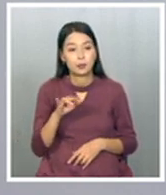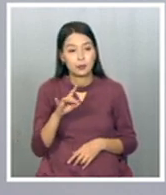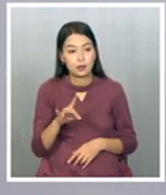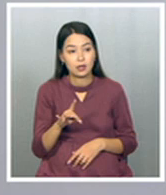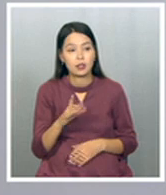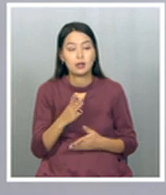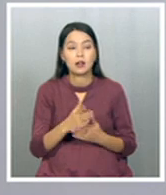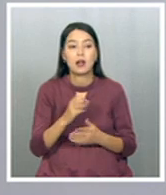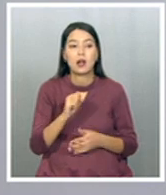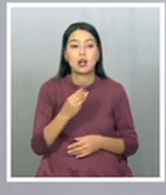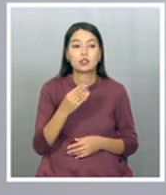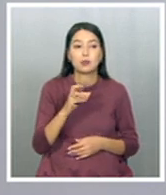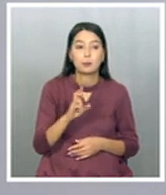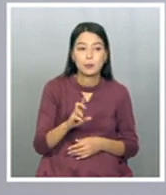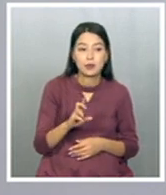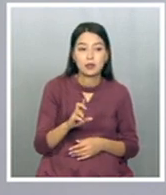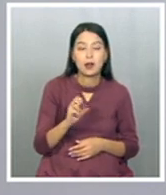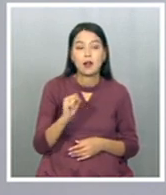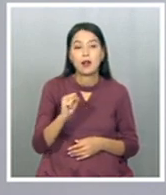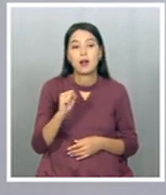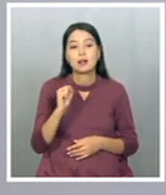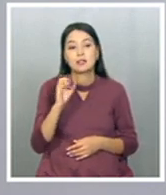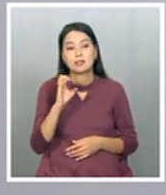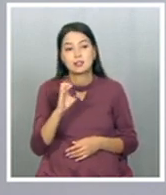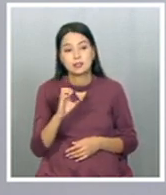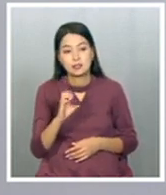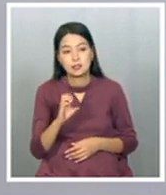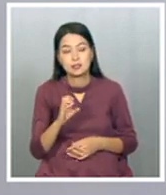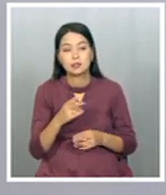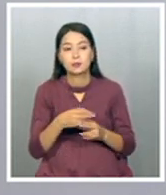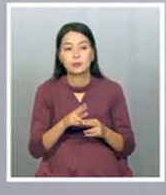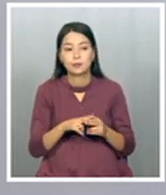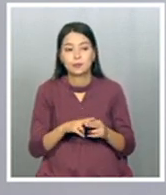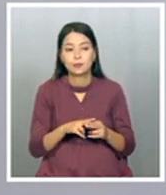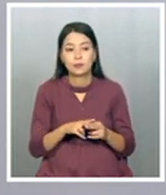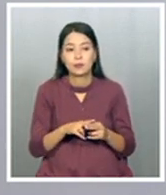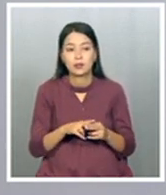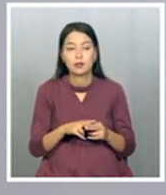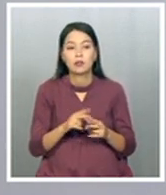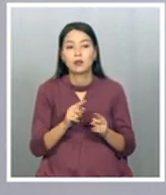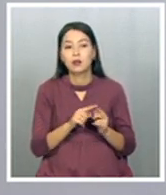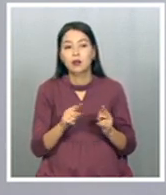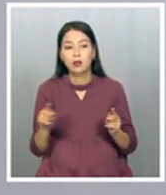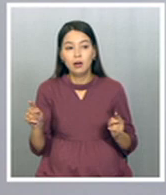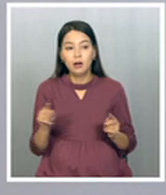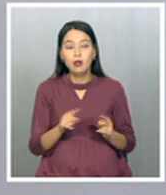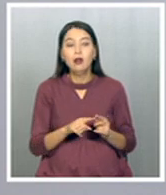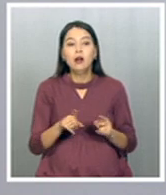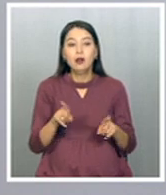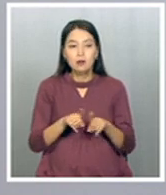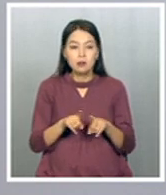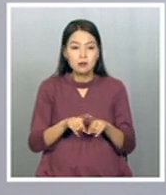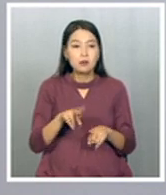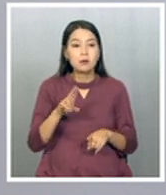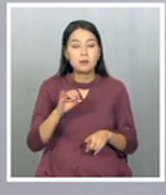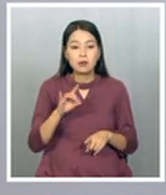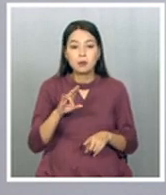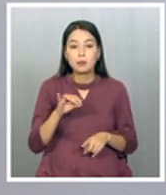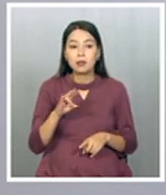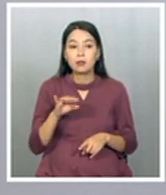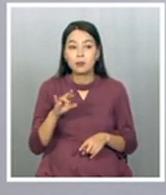HB түзуі, мұны, HB түзуі ол AC үшбұрыштың қабырғасына перпендикуляр болады